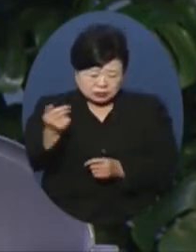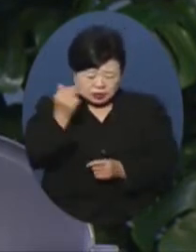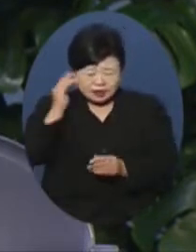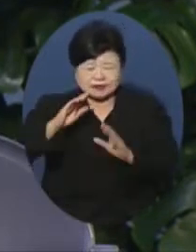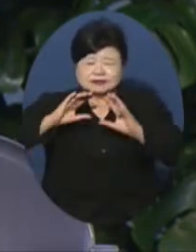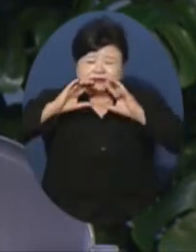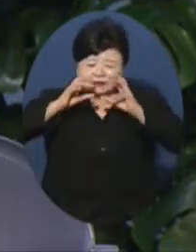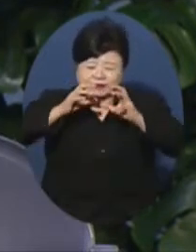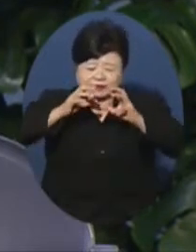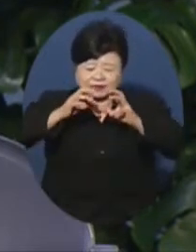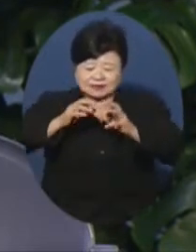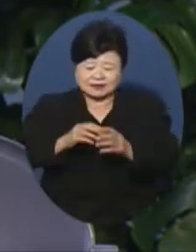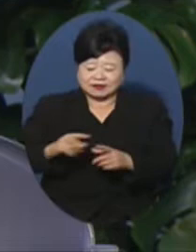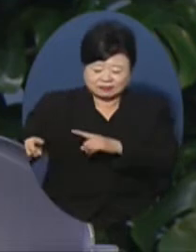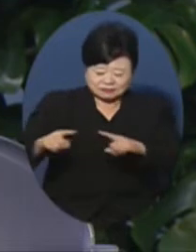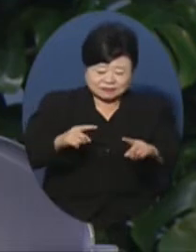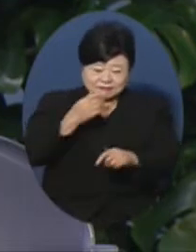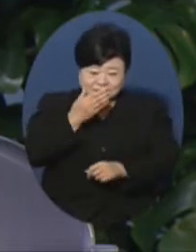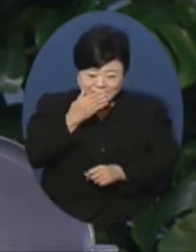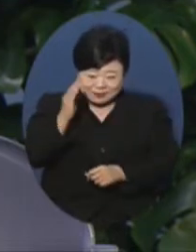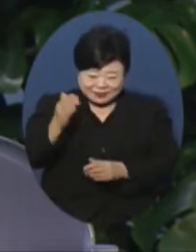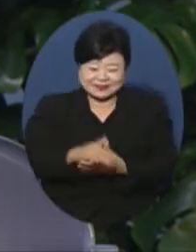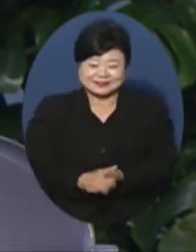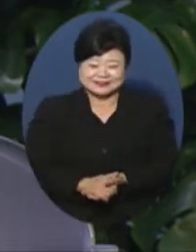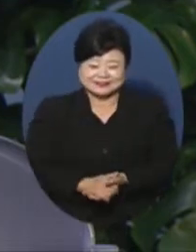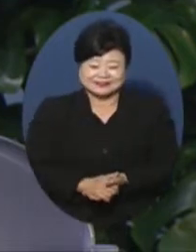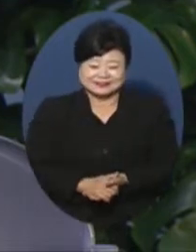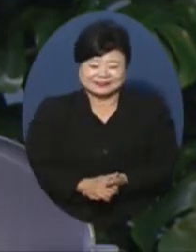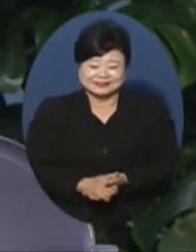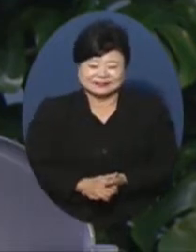영생 천국을 누릴 수 있습니다.